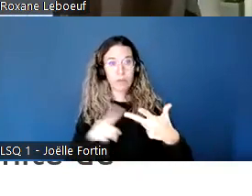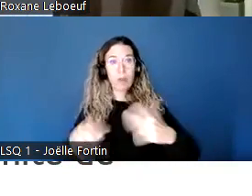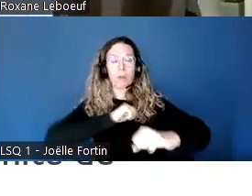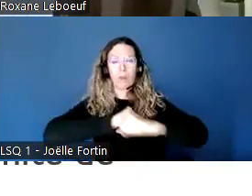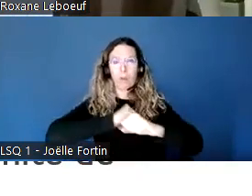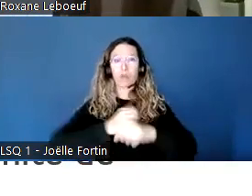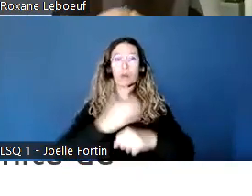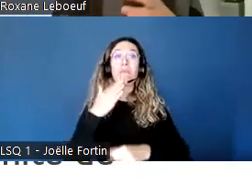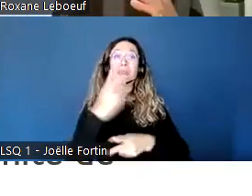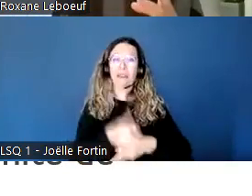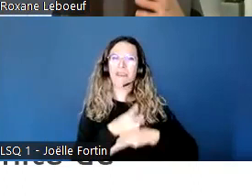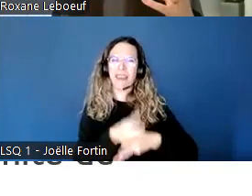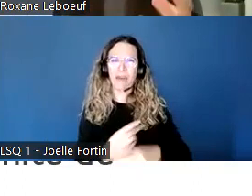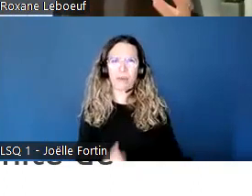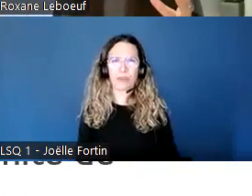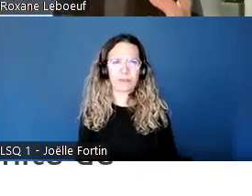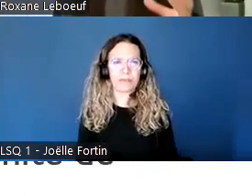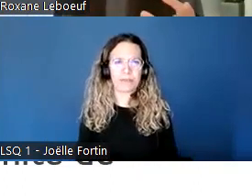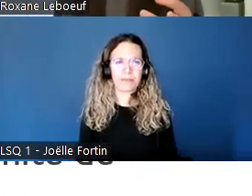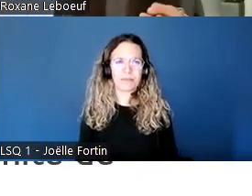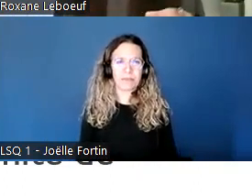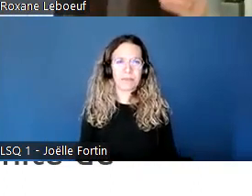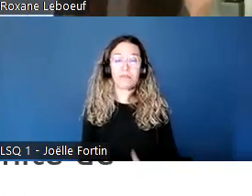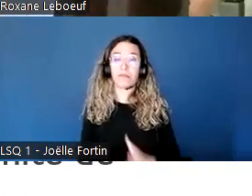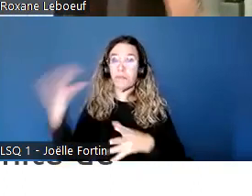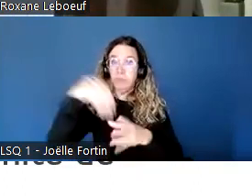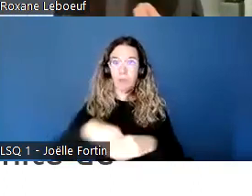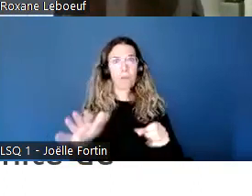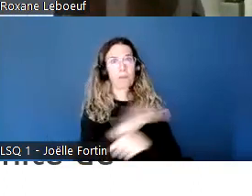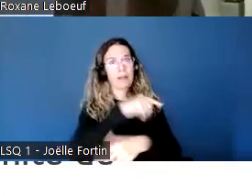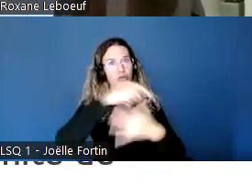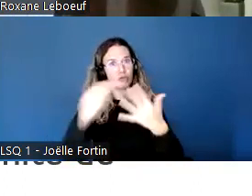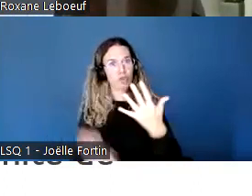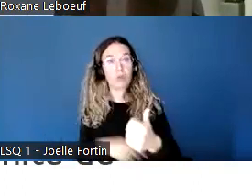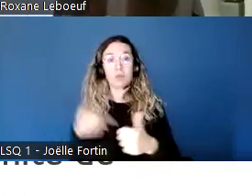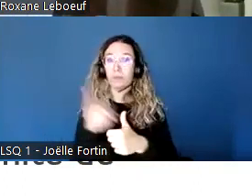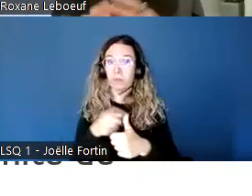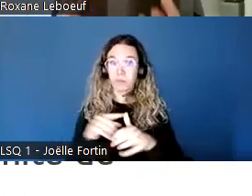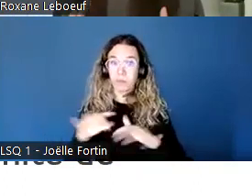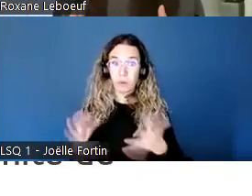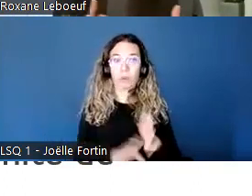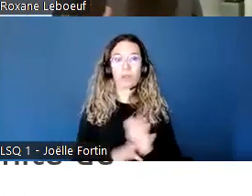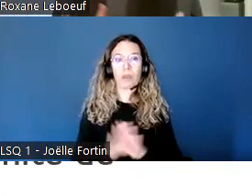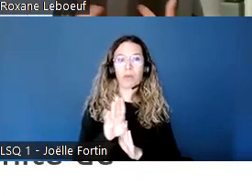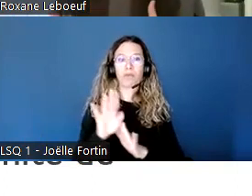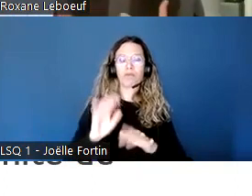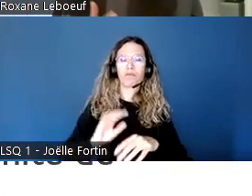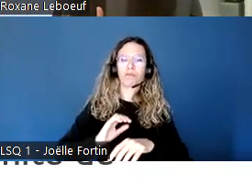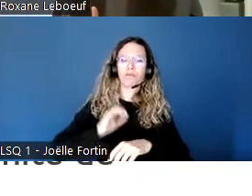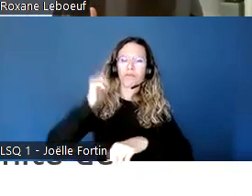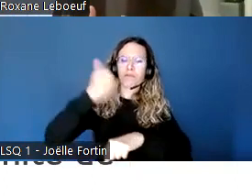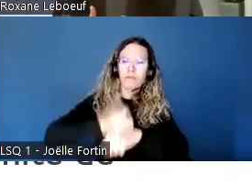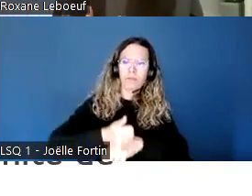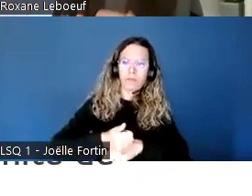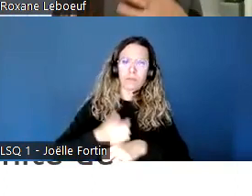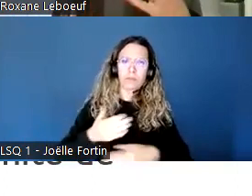la bienveillance. Encore une fois, plusieurs choses ont inclus dans ce module-là. Tout d'abord, développer des instances de soutien par et